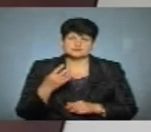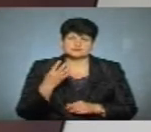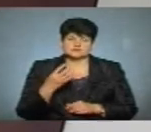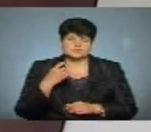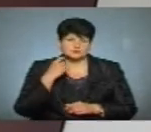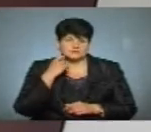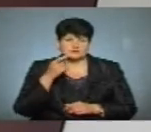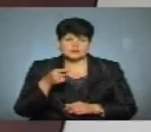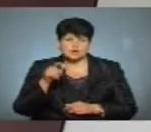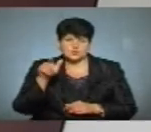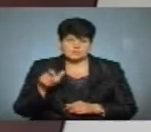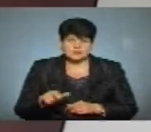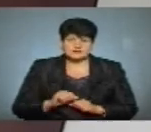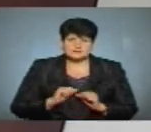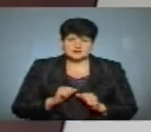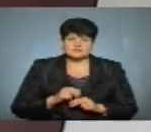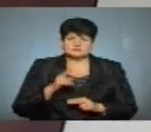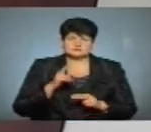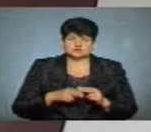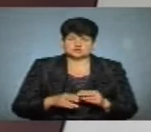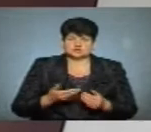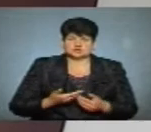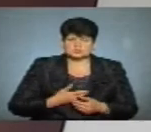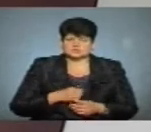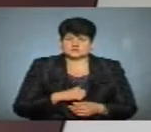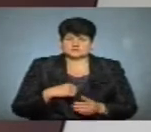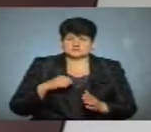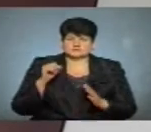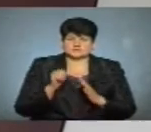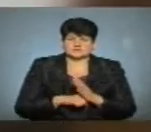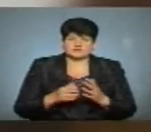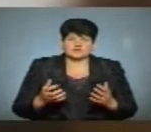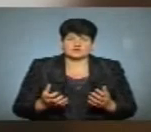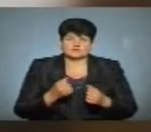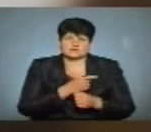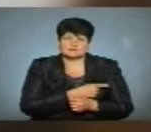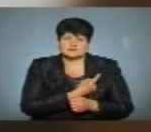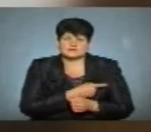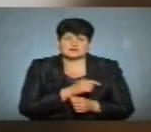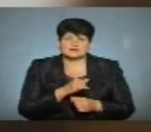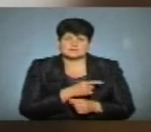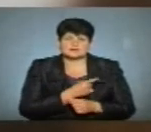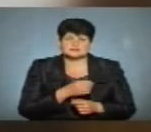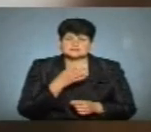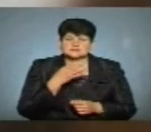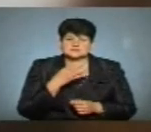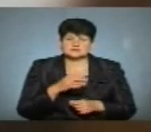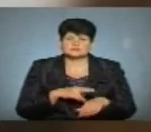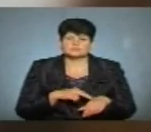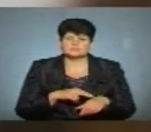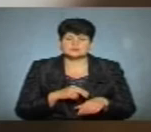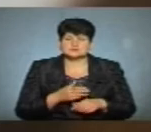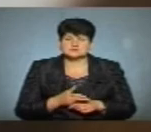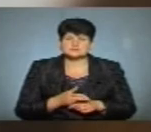24-річного тернополянина, на який намагався покінчити із життям, врятували патрульні, поліцейські та медики. Про це розповіла речниця патрульної поліції Катерина